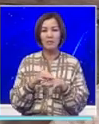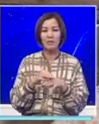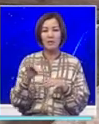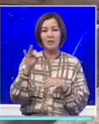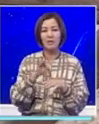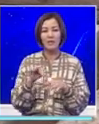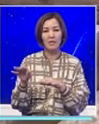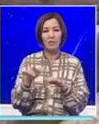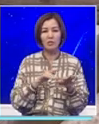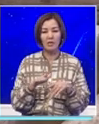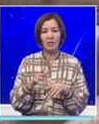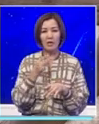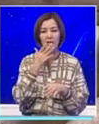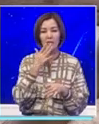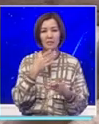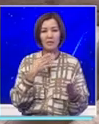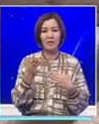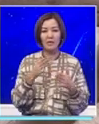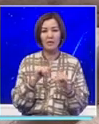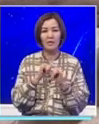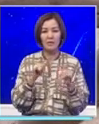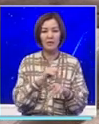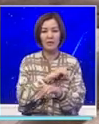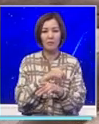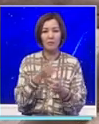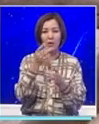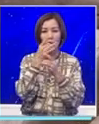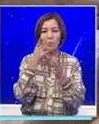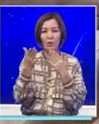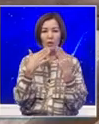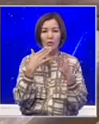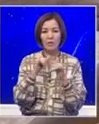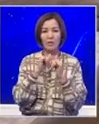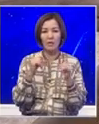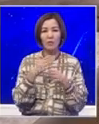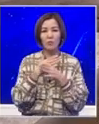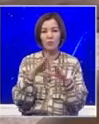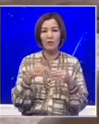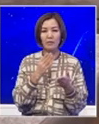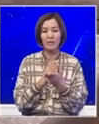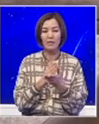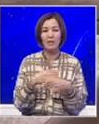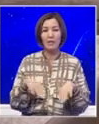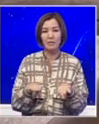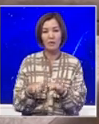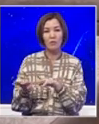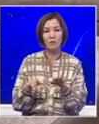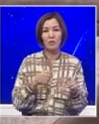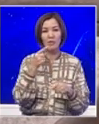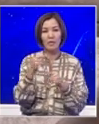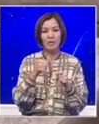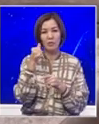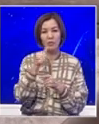тарихи шара этносаралық қатынасты нығайтып, мәдениетаралық диалогты нығайтуға бағытталған. Дәл осы шара келесі